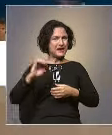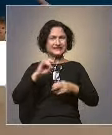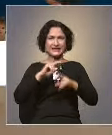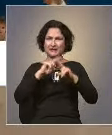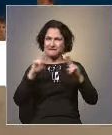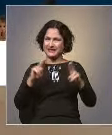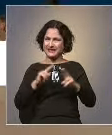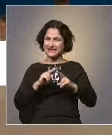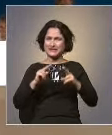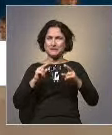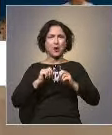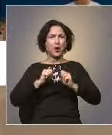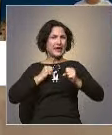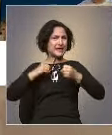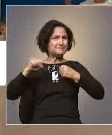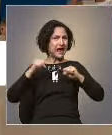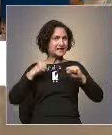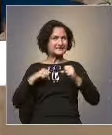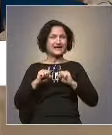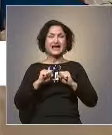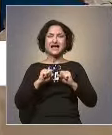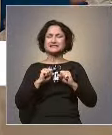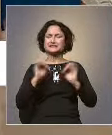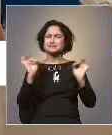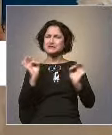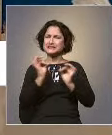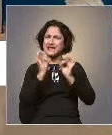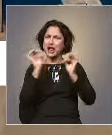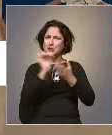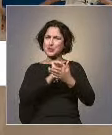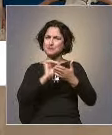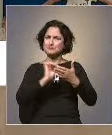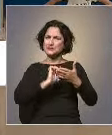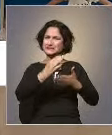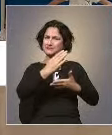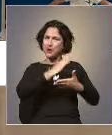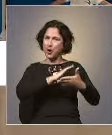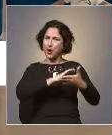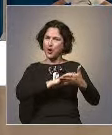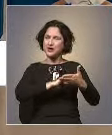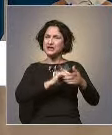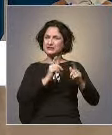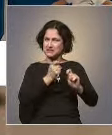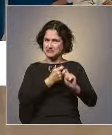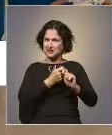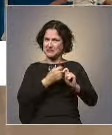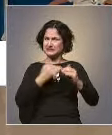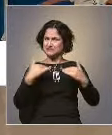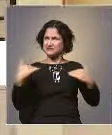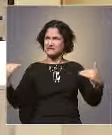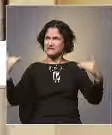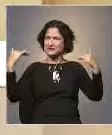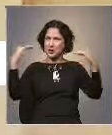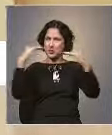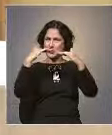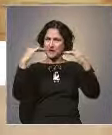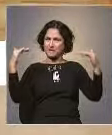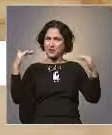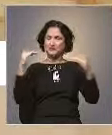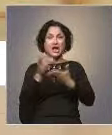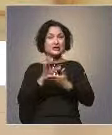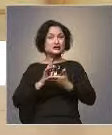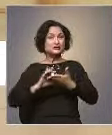по гимнастика с официално писмо за това, че сме направили такъв фурор и сме извисили спорта до такава висота. Част